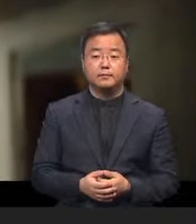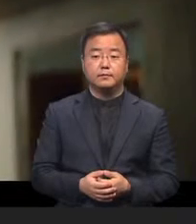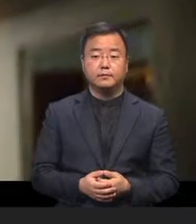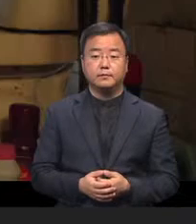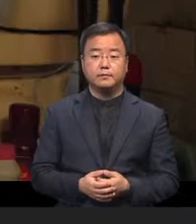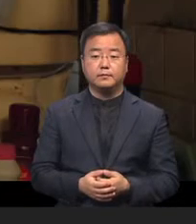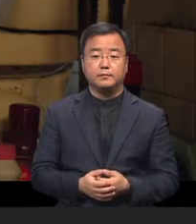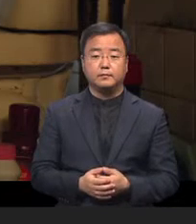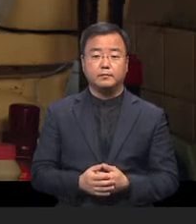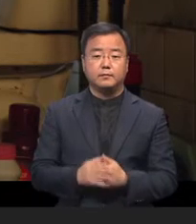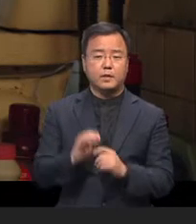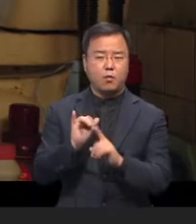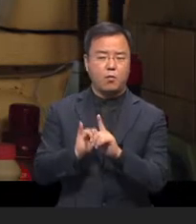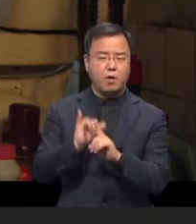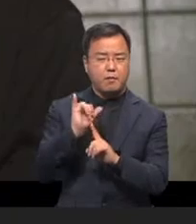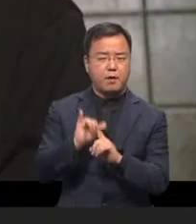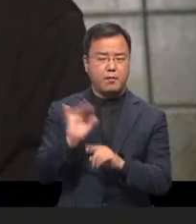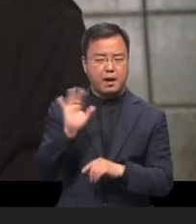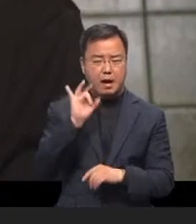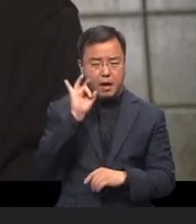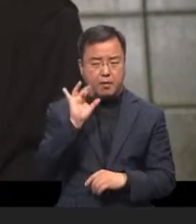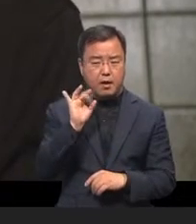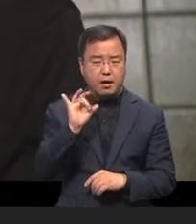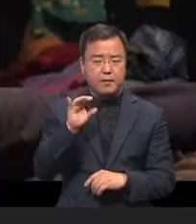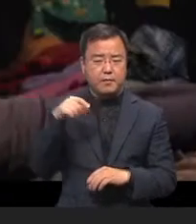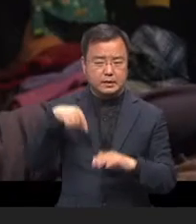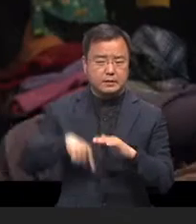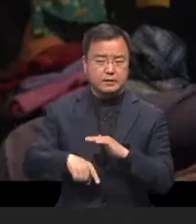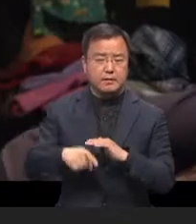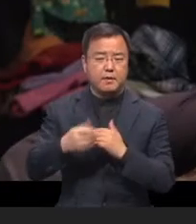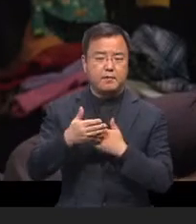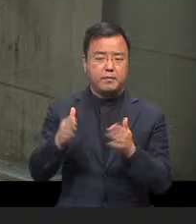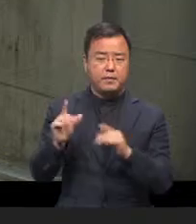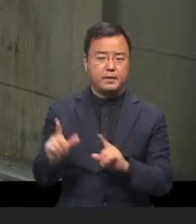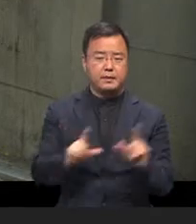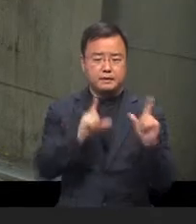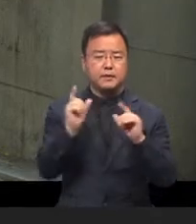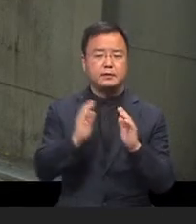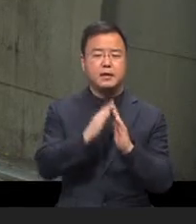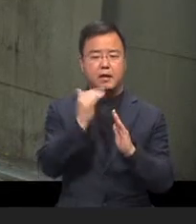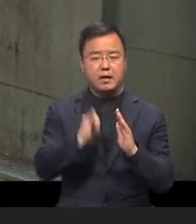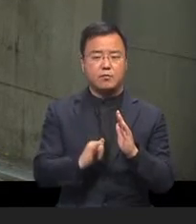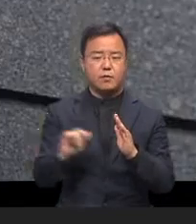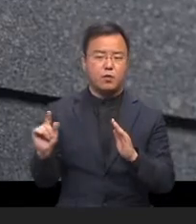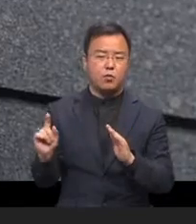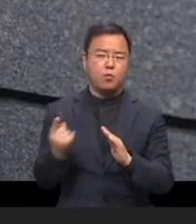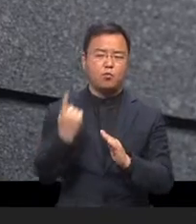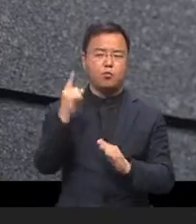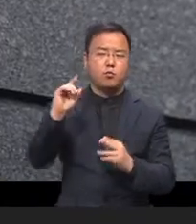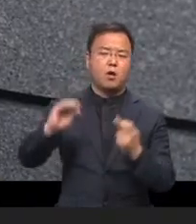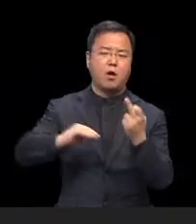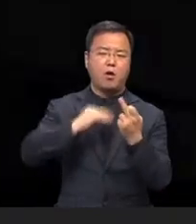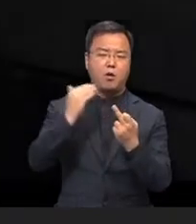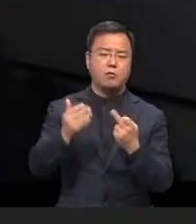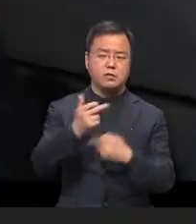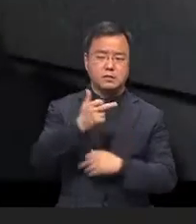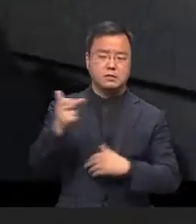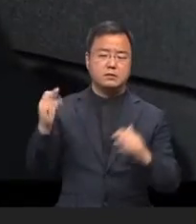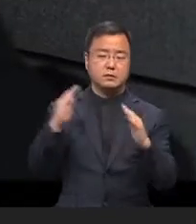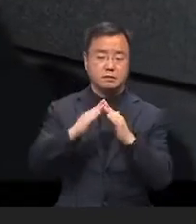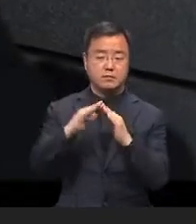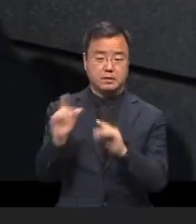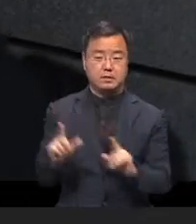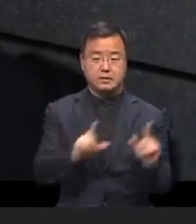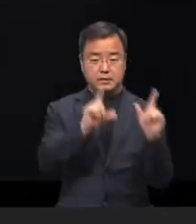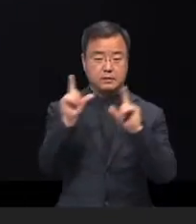와이파이도 터지지 않는 반지하 에서 살아가는 한 가족과 높은 언덕이 대저택에서 살아가는 또 다른